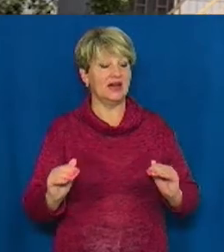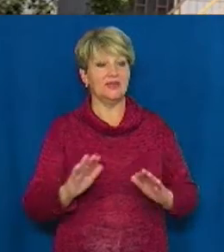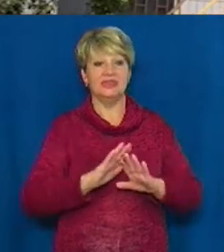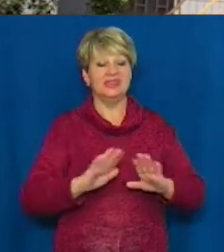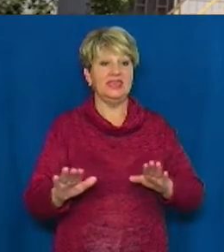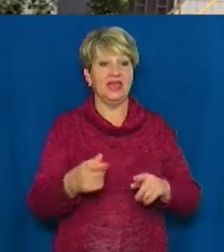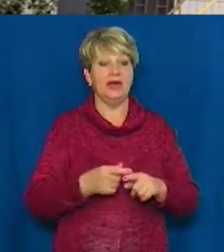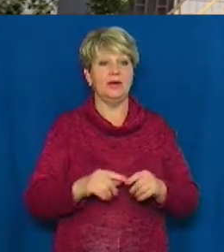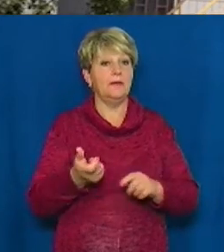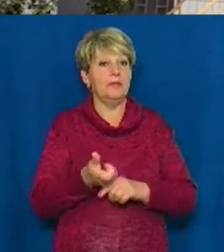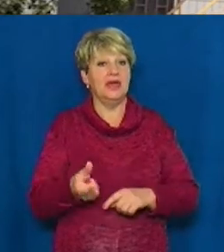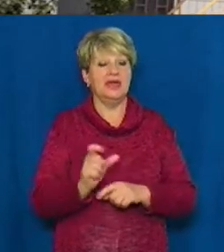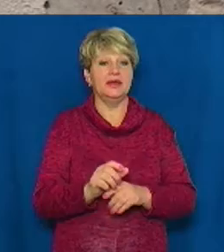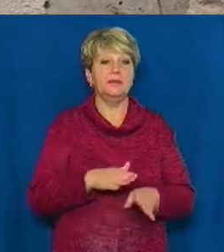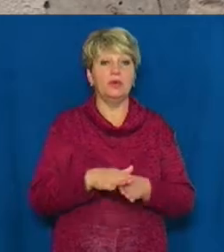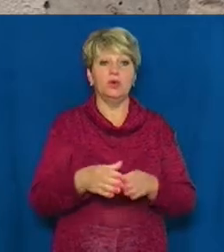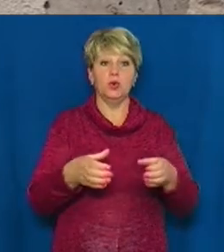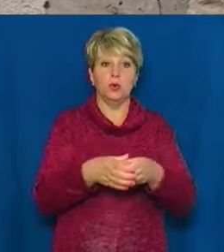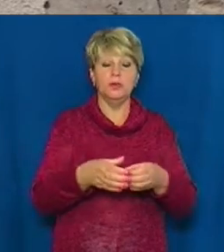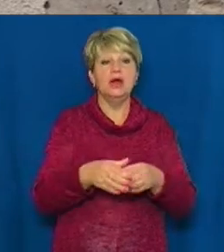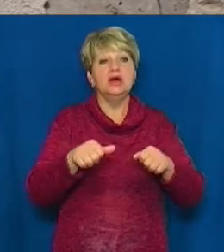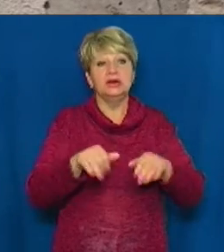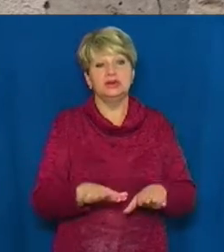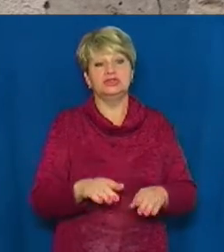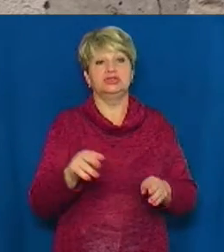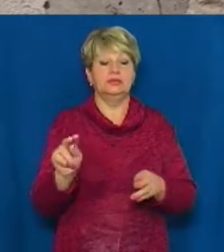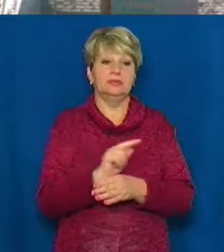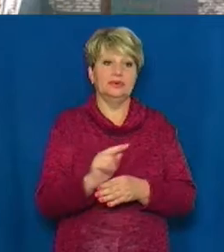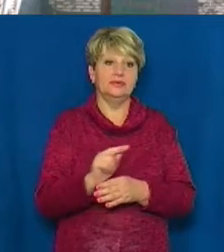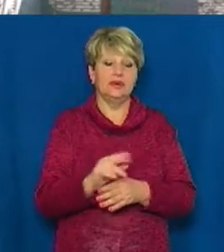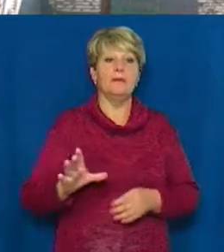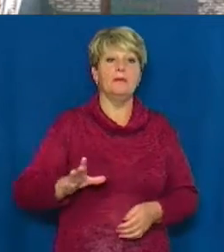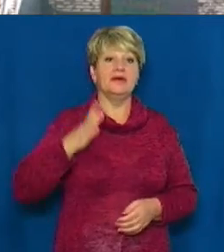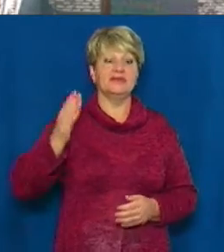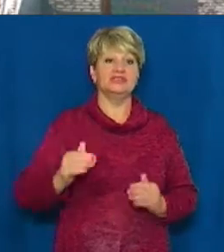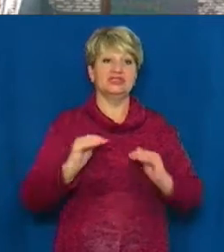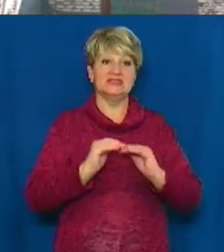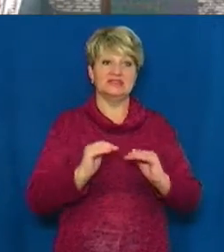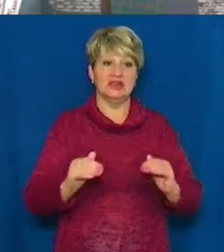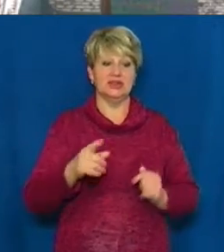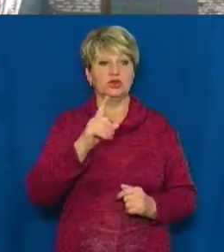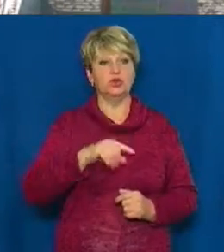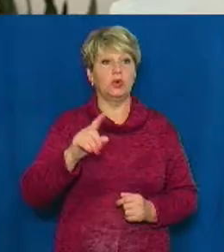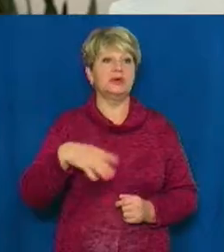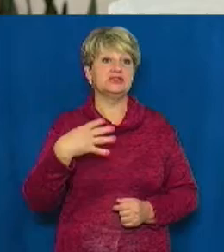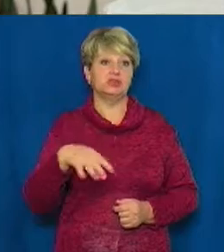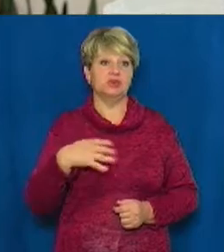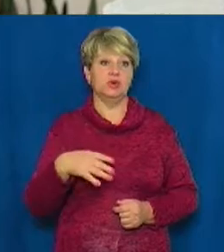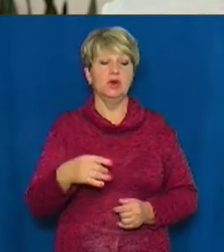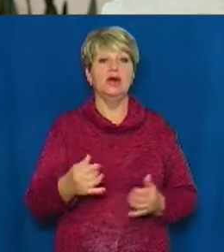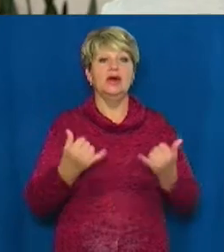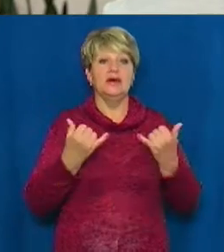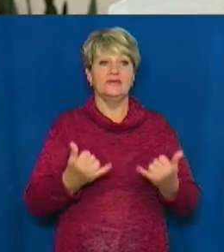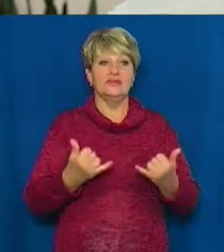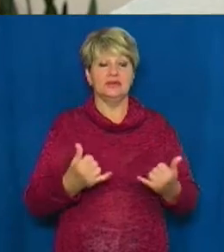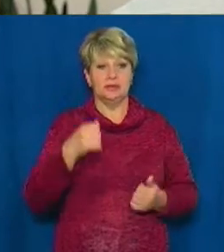неперевантажені групи, вирішили відновити роботу дитсадка номер 40, що по вулиці Припортова, 10, розповідає Сергій Воронов. В цьому